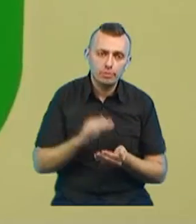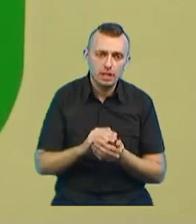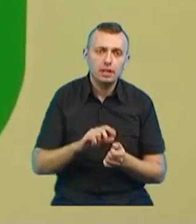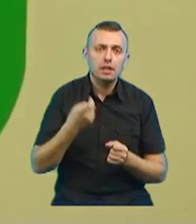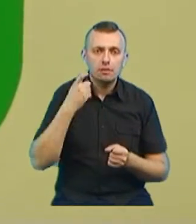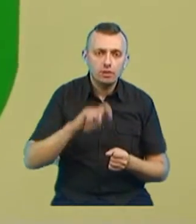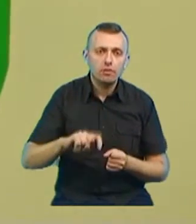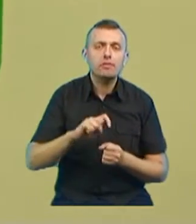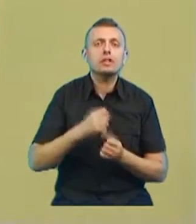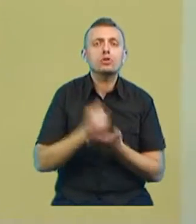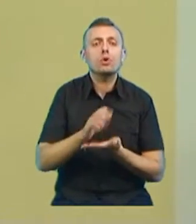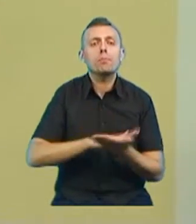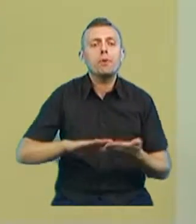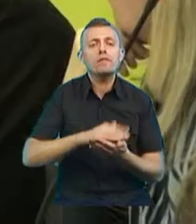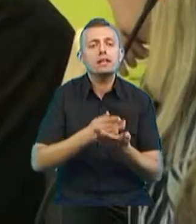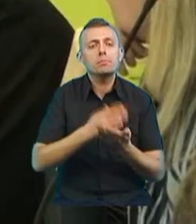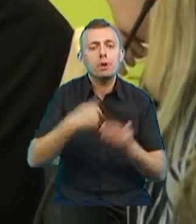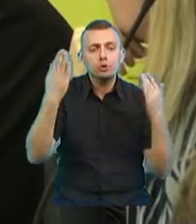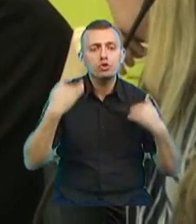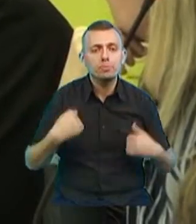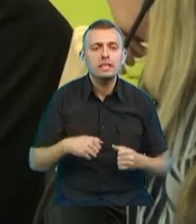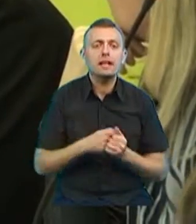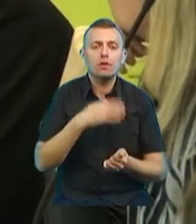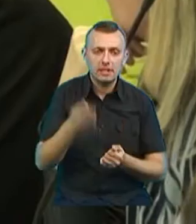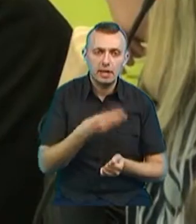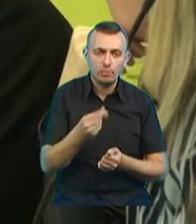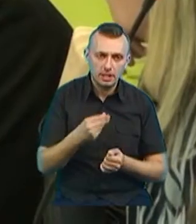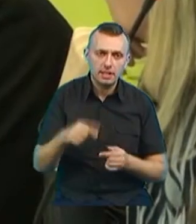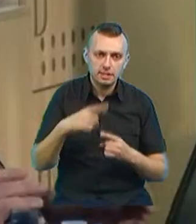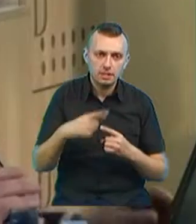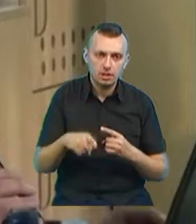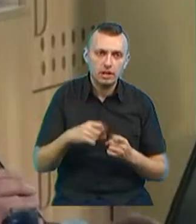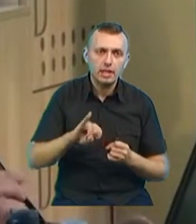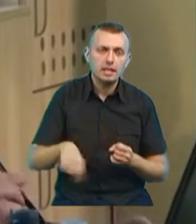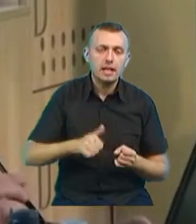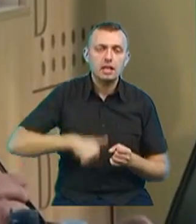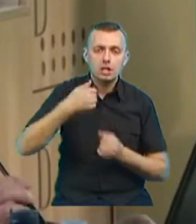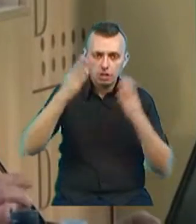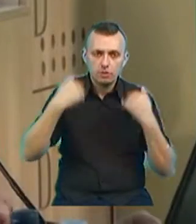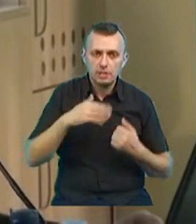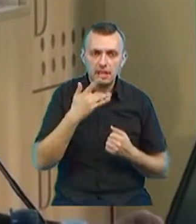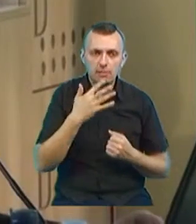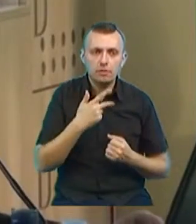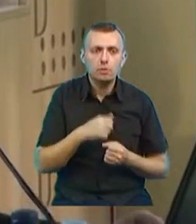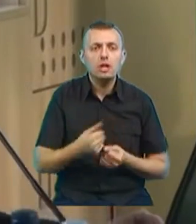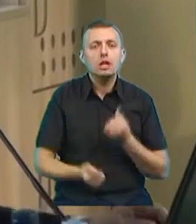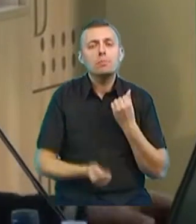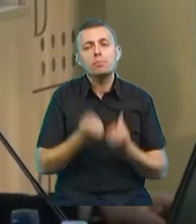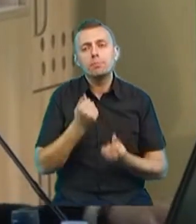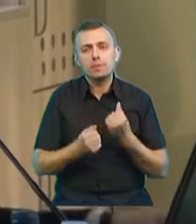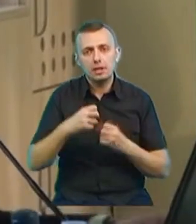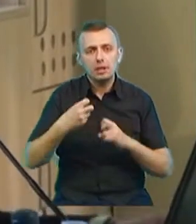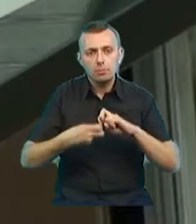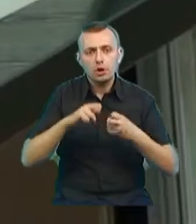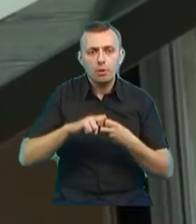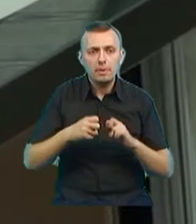szpital 2 000 000 zł. Od lipca widać wyraźną tendencję spadku kwoty zobowiązań. Jak mówił prezes Wilanowski, kulą u nogi szpitala są problemy